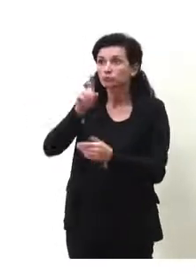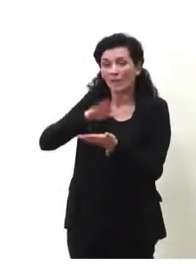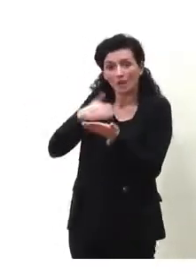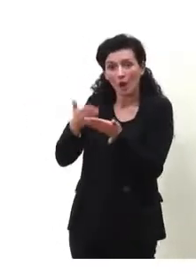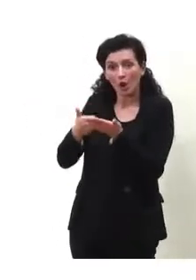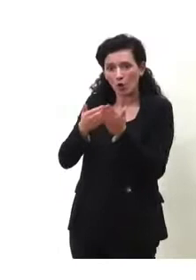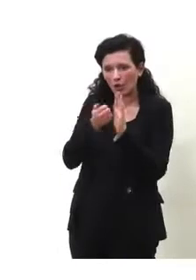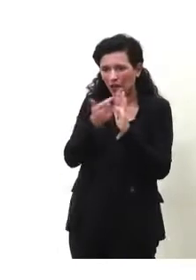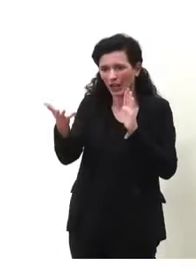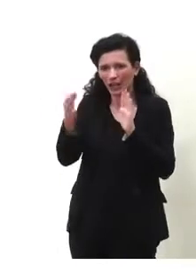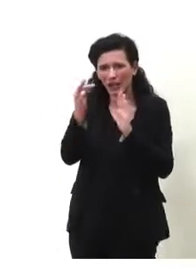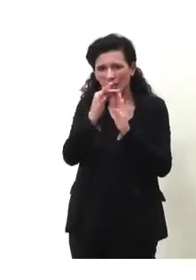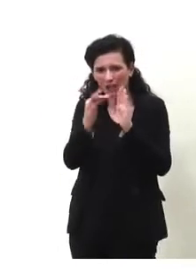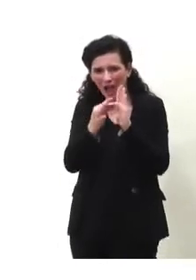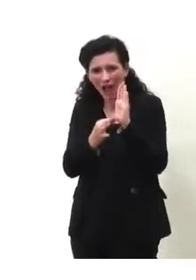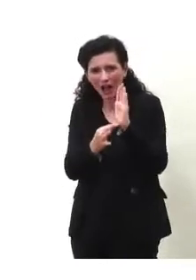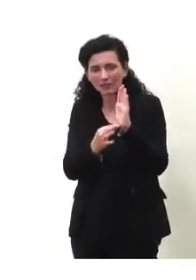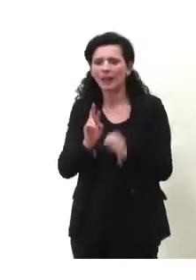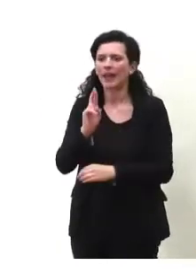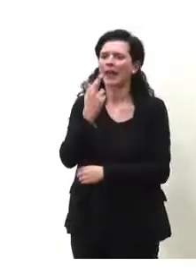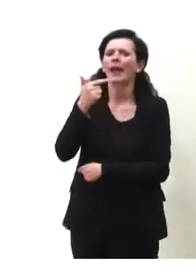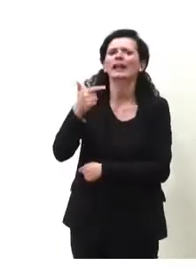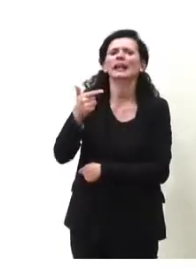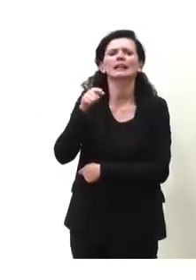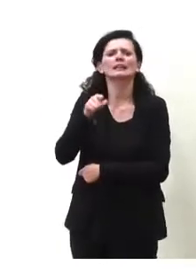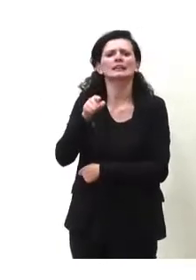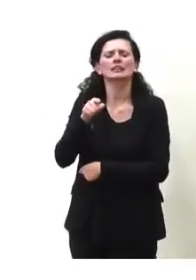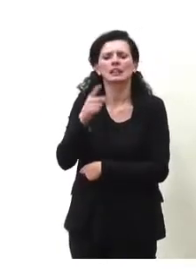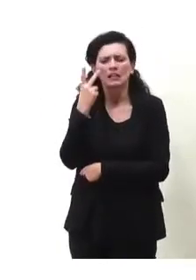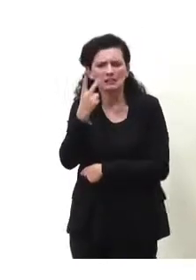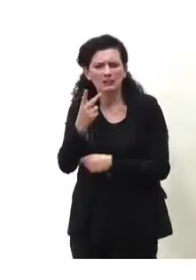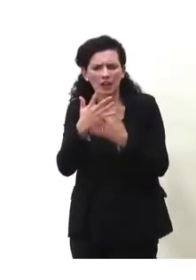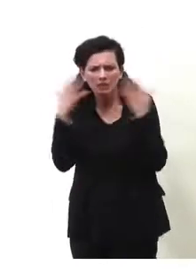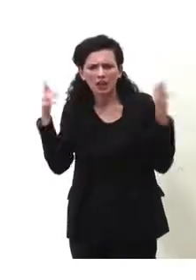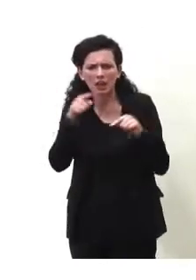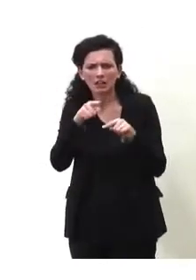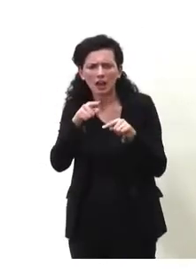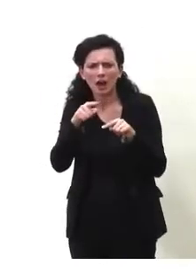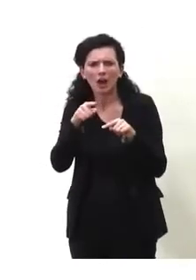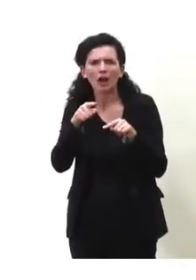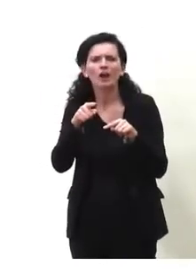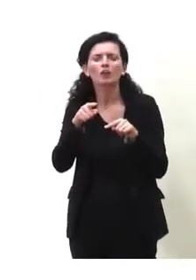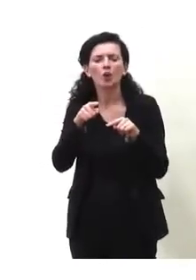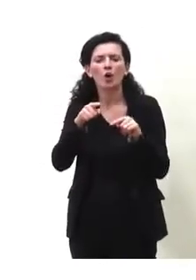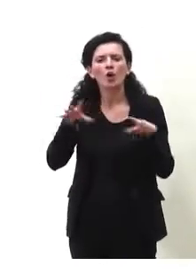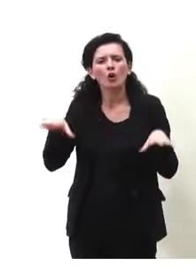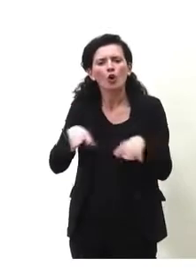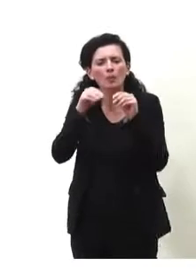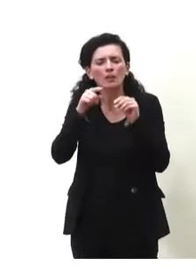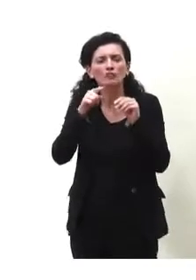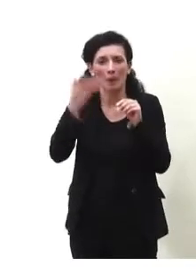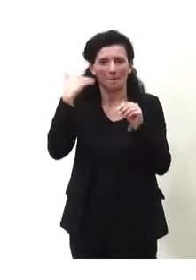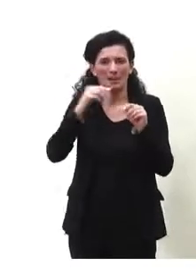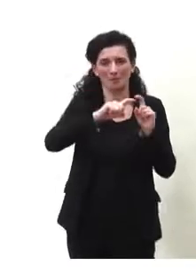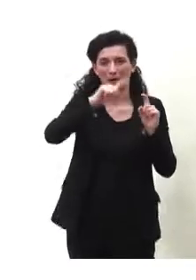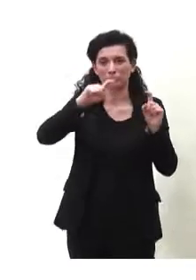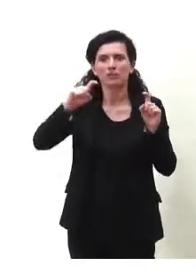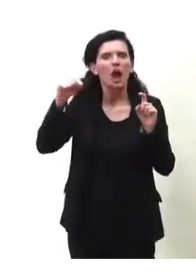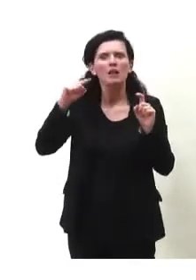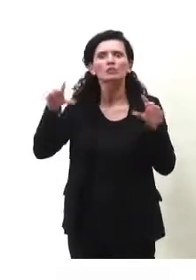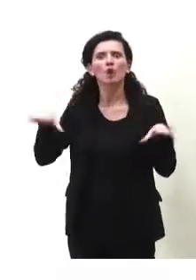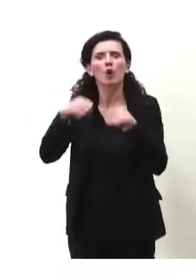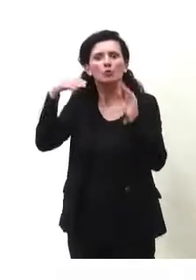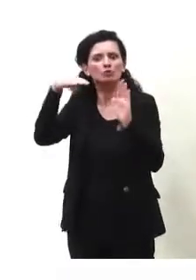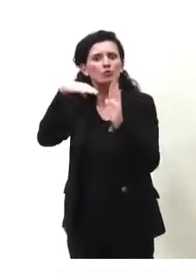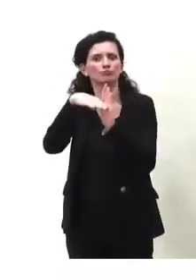esattamente la stessa indicazione, cioè un RT che dal tardo ottobre decresce, non è ancora sotto 1, quindi